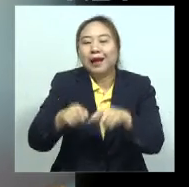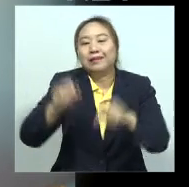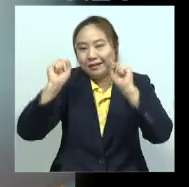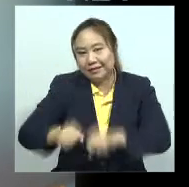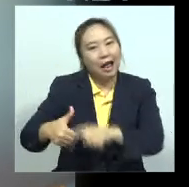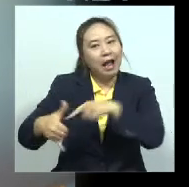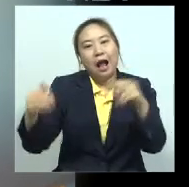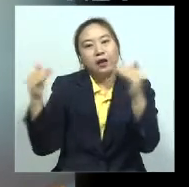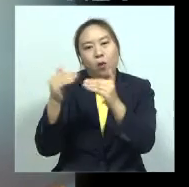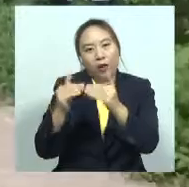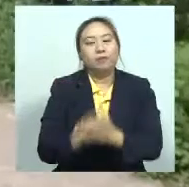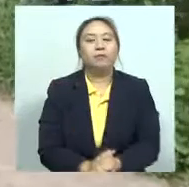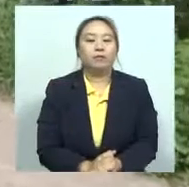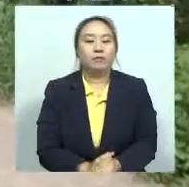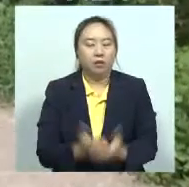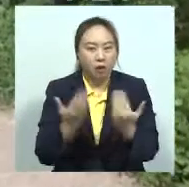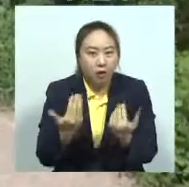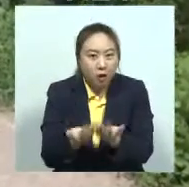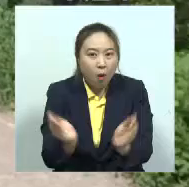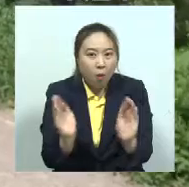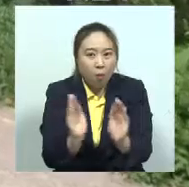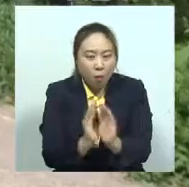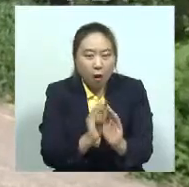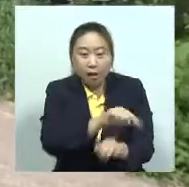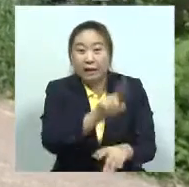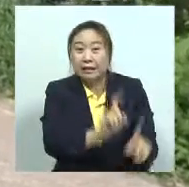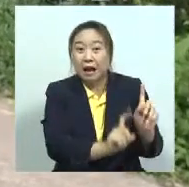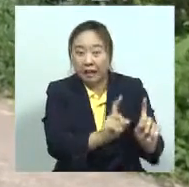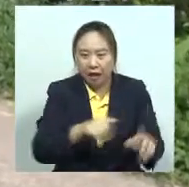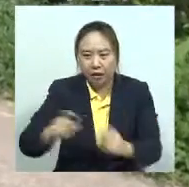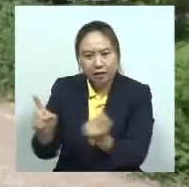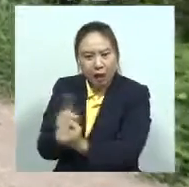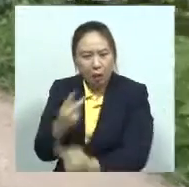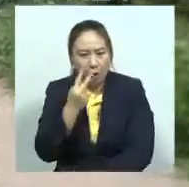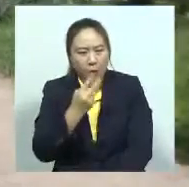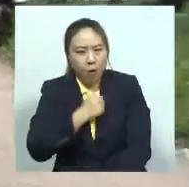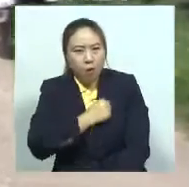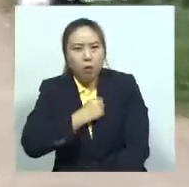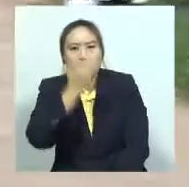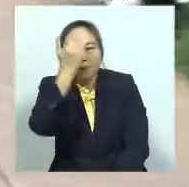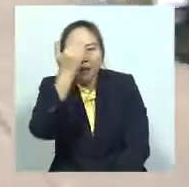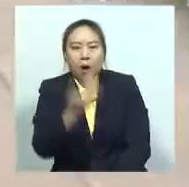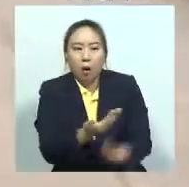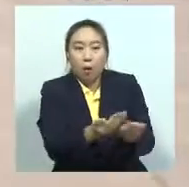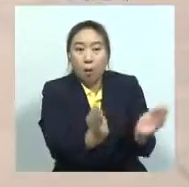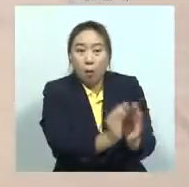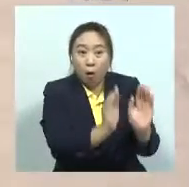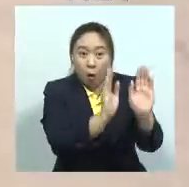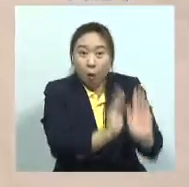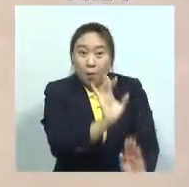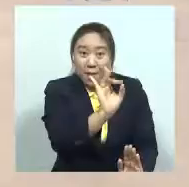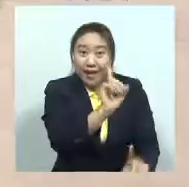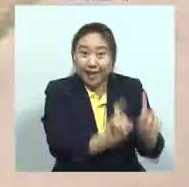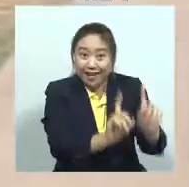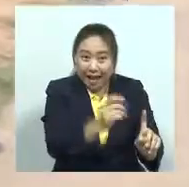คุณผู้ชมไปนะคะว่าสำหรับสิ่งที่สะเทือนใจสำหรับคดีนี้ก็คือว่าในจำนวนผู้ตาย8ศพมีเด็กหญิง3คน